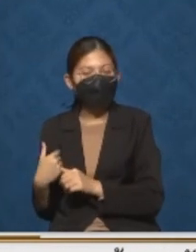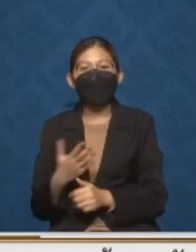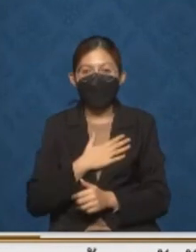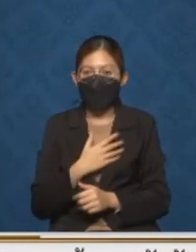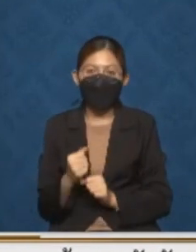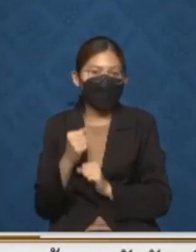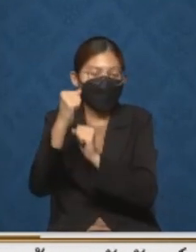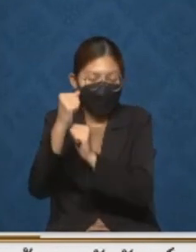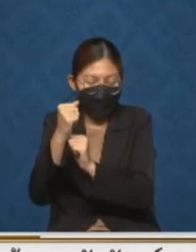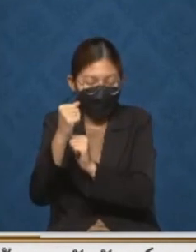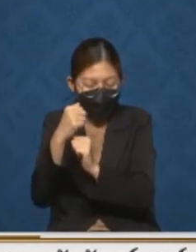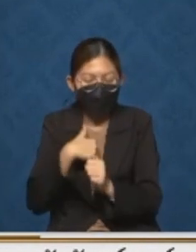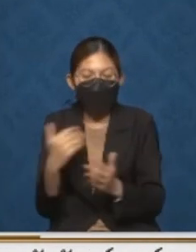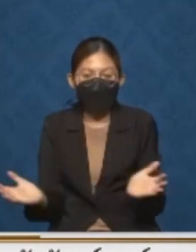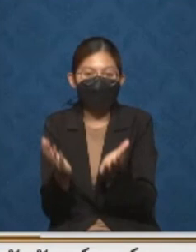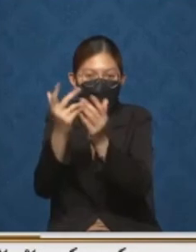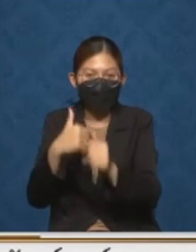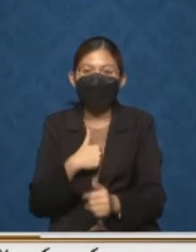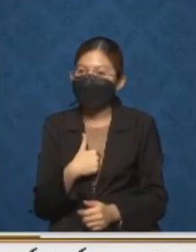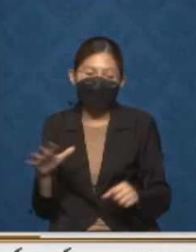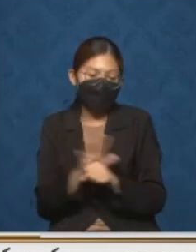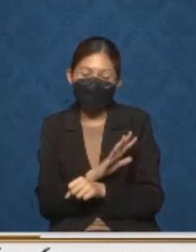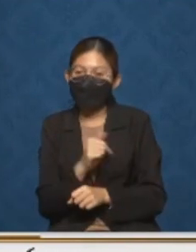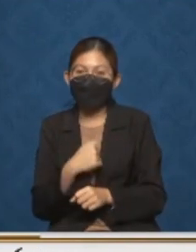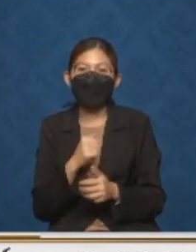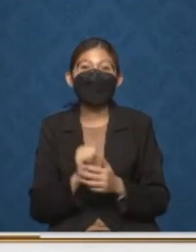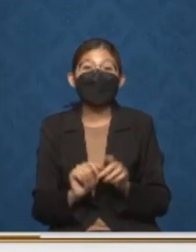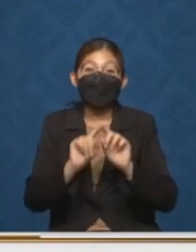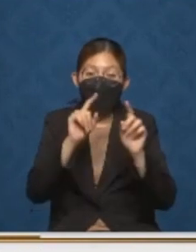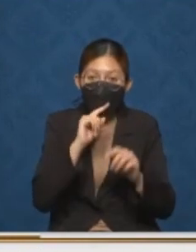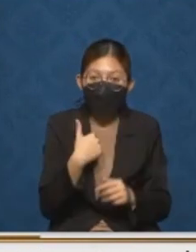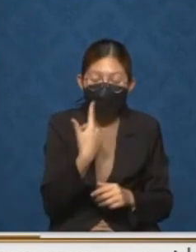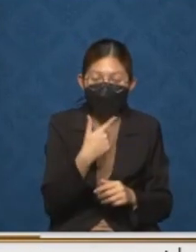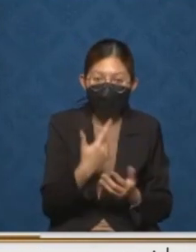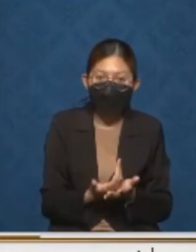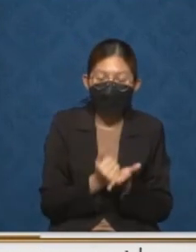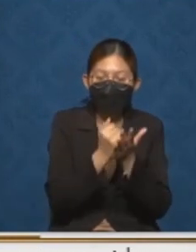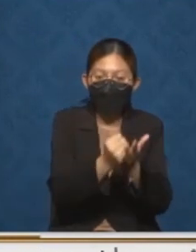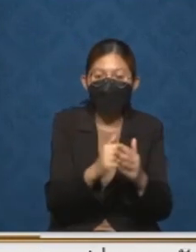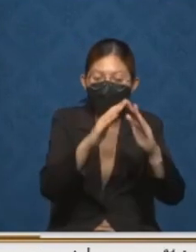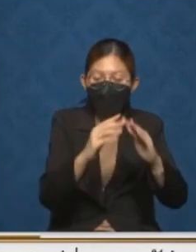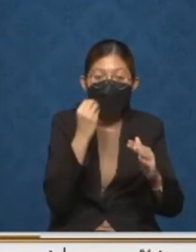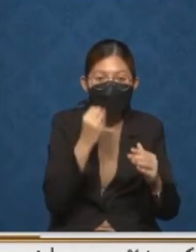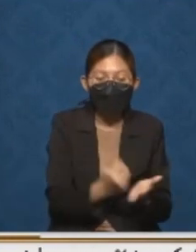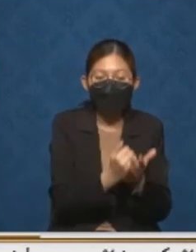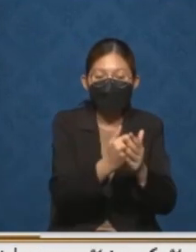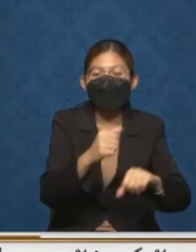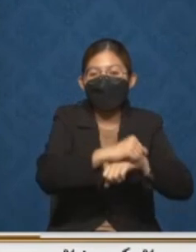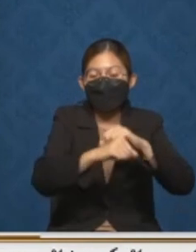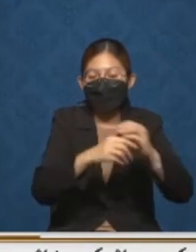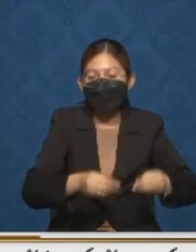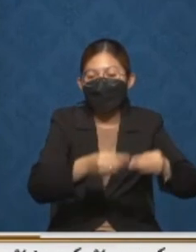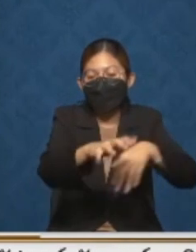มีไรได้น้อยเป็เรื่องจําเป็อย่ท้งแต่การสรางบานใหกผู้มีไรได้น้อยโยใช้ ngấpประมาณผ่านmanas SURแบบไม่ตรง